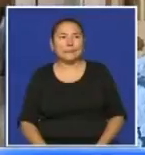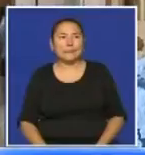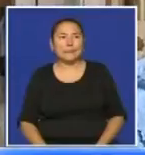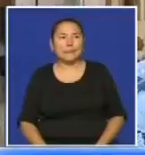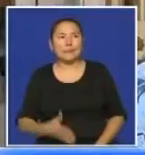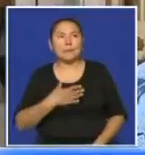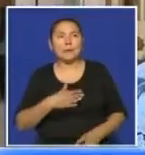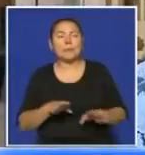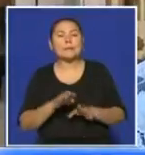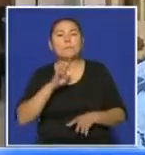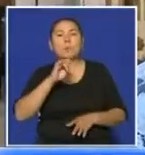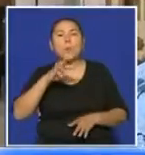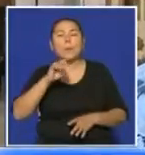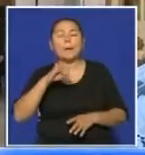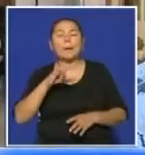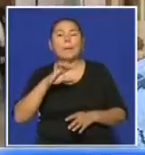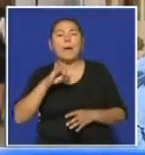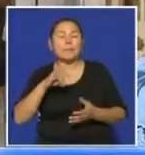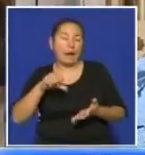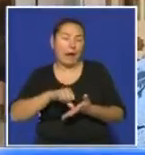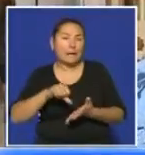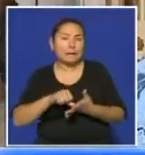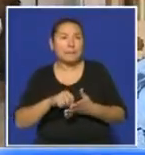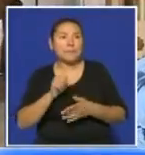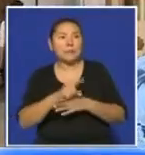Мен өзім биология пәніне қатыстым,